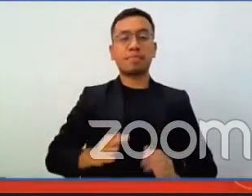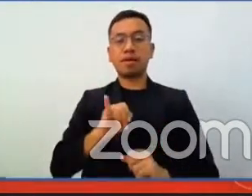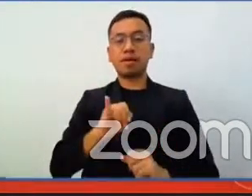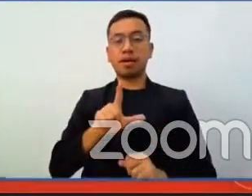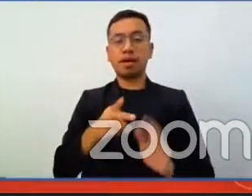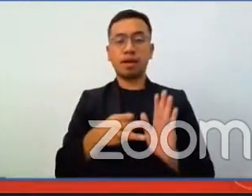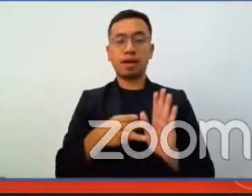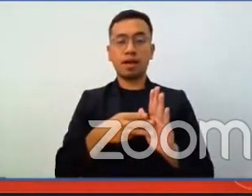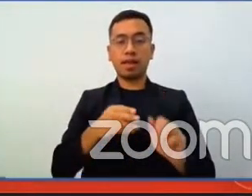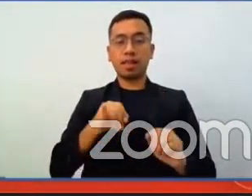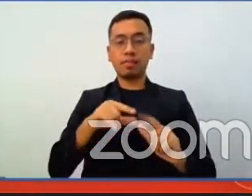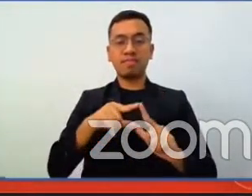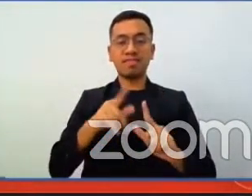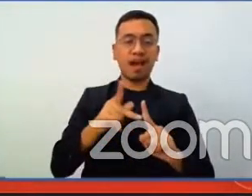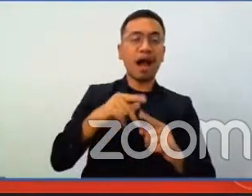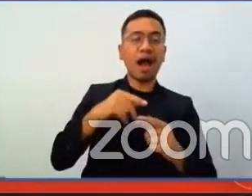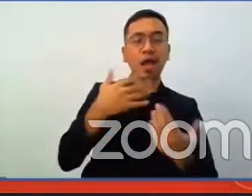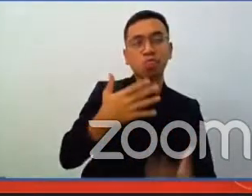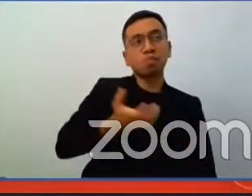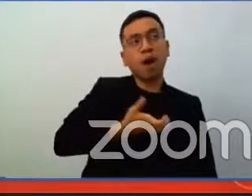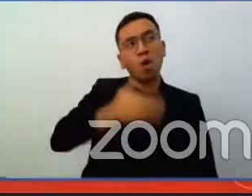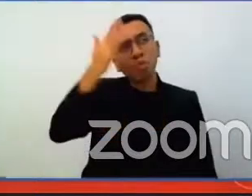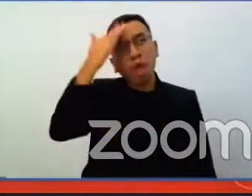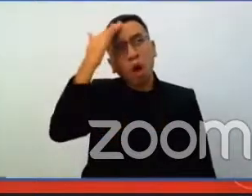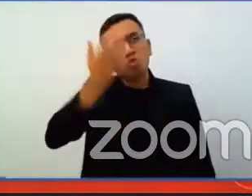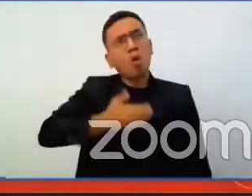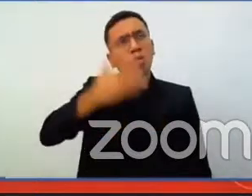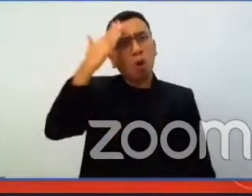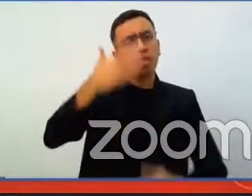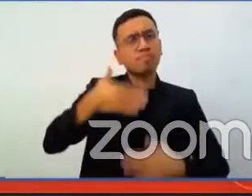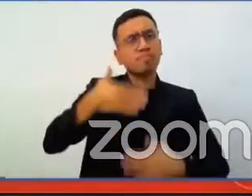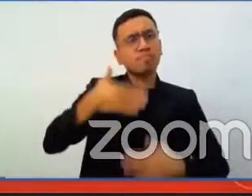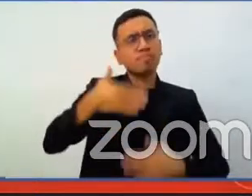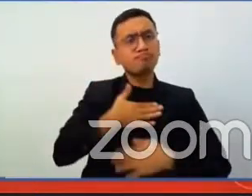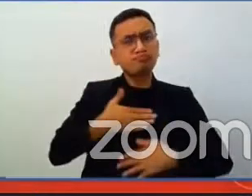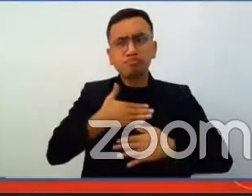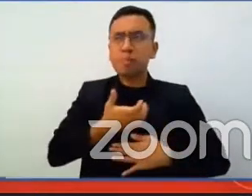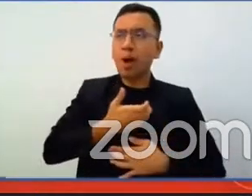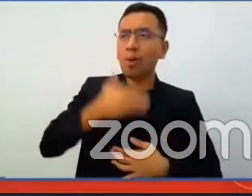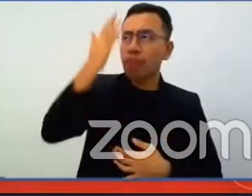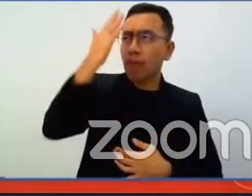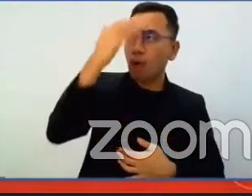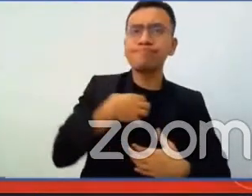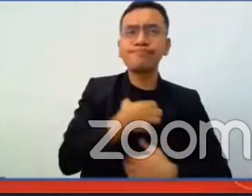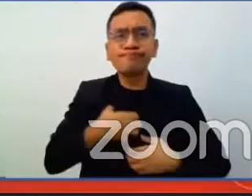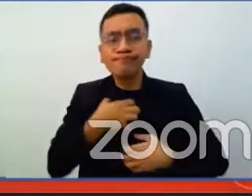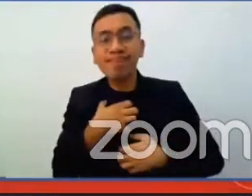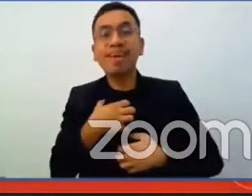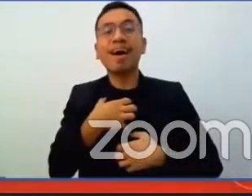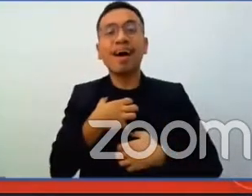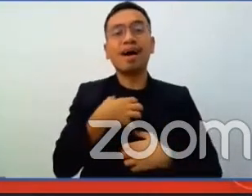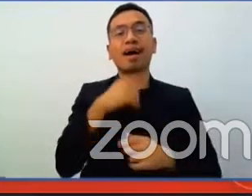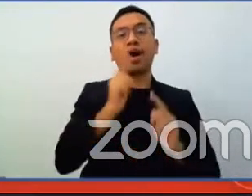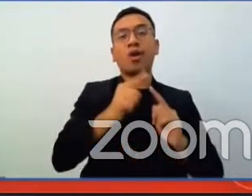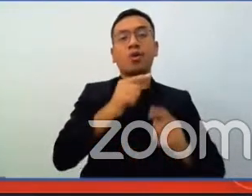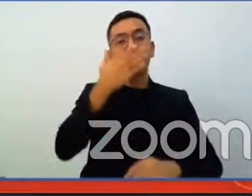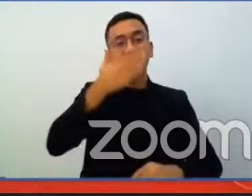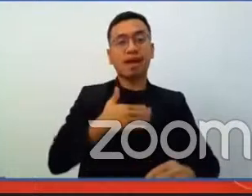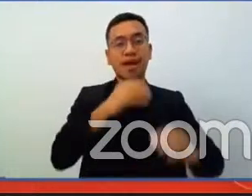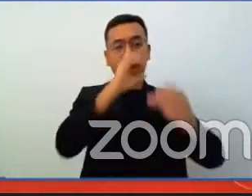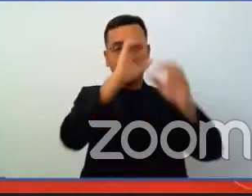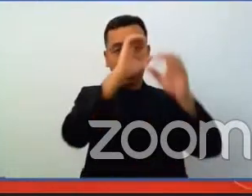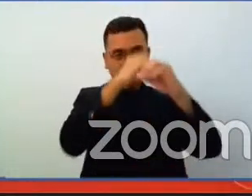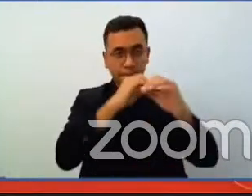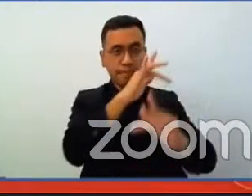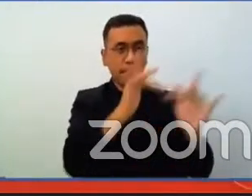Tentu dengan laboratorium maya, kemudian perpustakaan maya, itu paling tidak anak didik kita itu bisa menambah